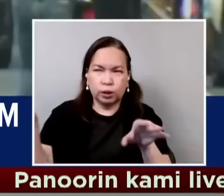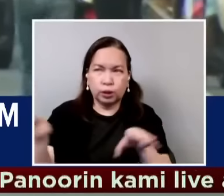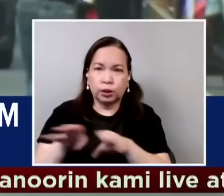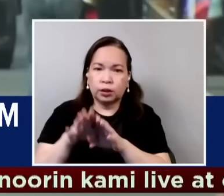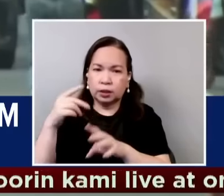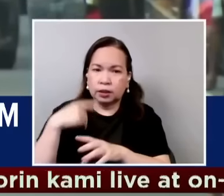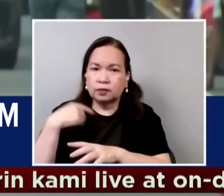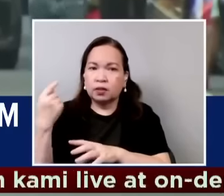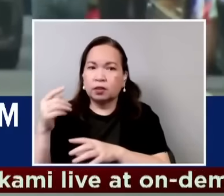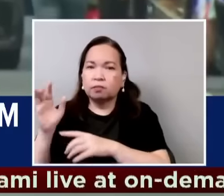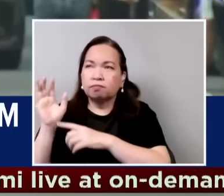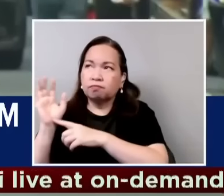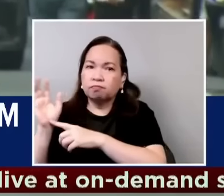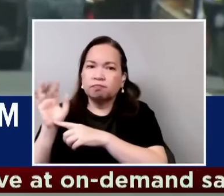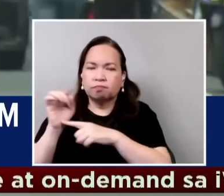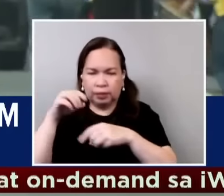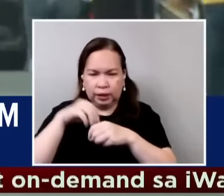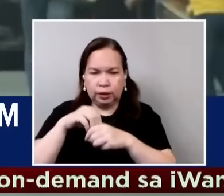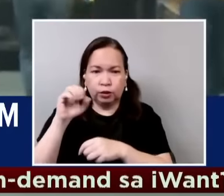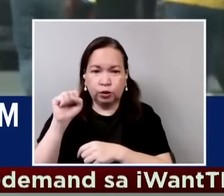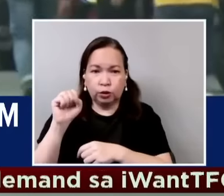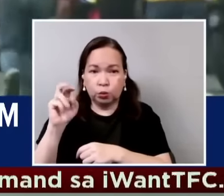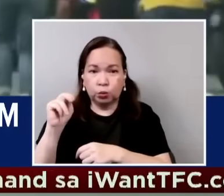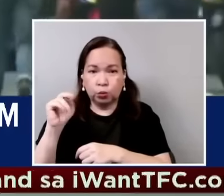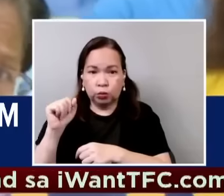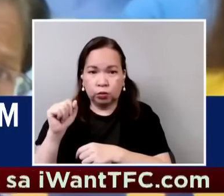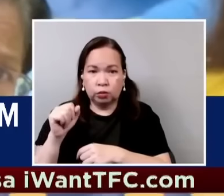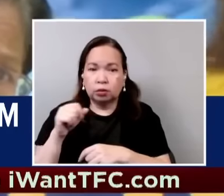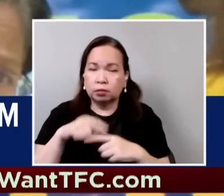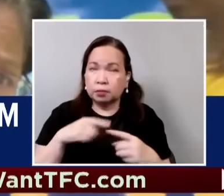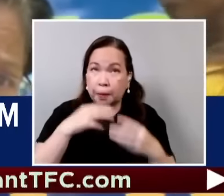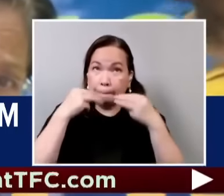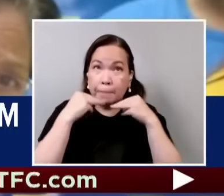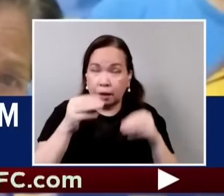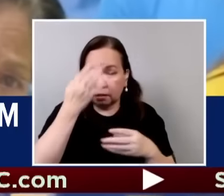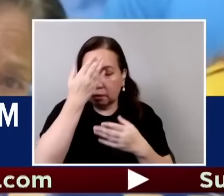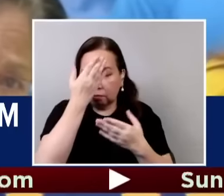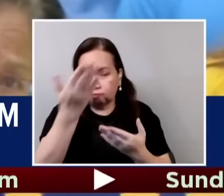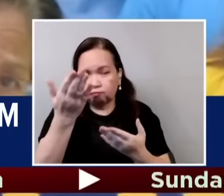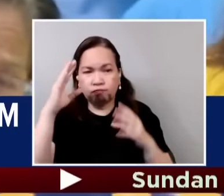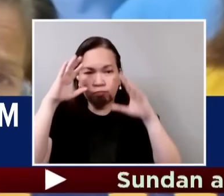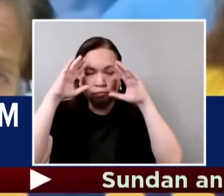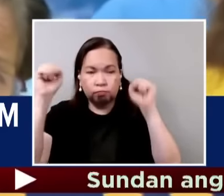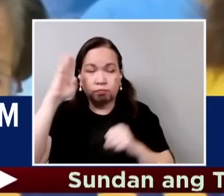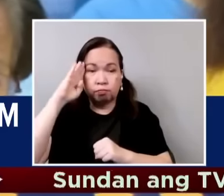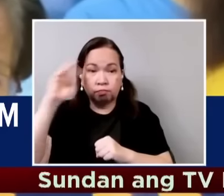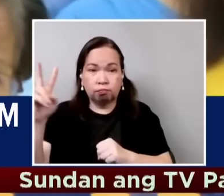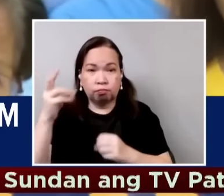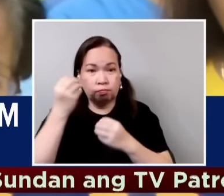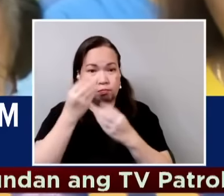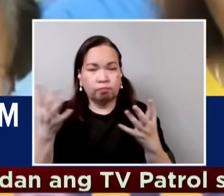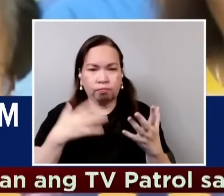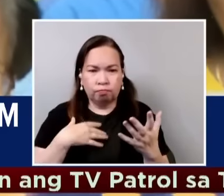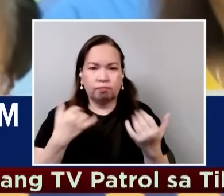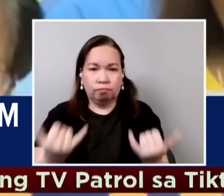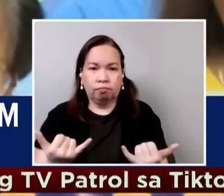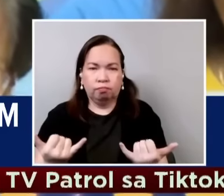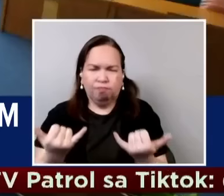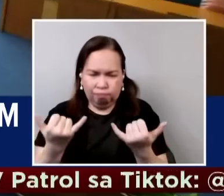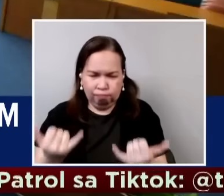ibang nagpo-protesta sa SONA. Sa atin naman pong Pangulo, Ferdinand Bongbong Marcos Jr., nakasalalay po ngayong araw na